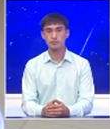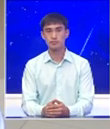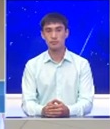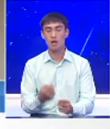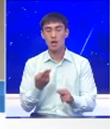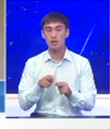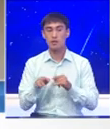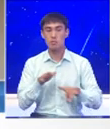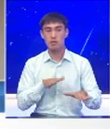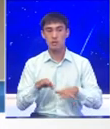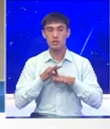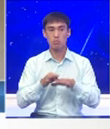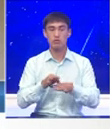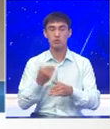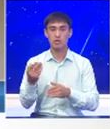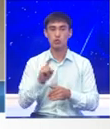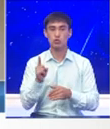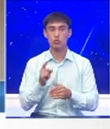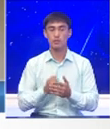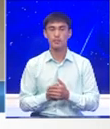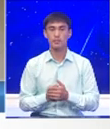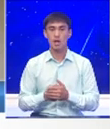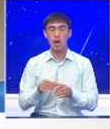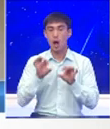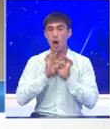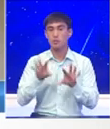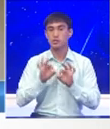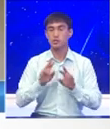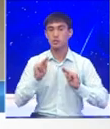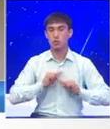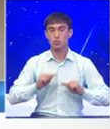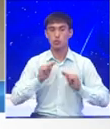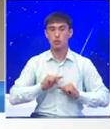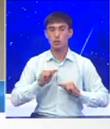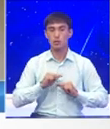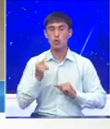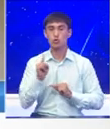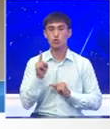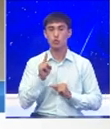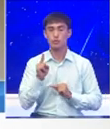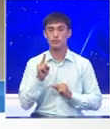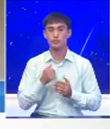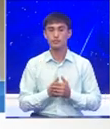Данное мероприятие проводится для того, чтобы объяснить сотрудникам о том, что